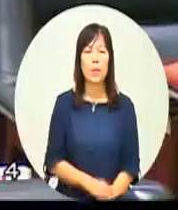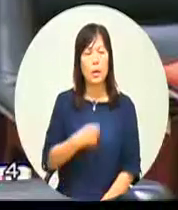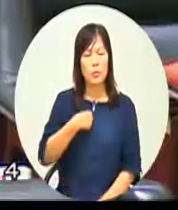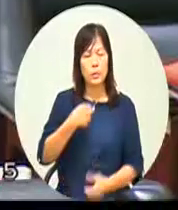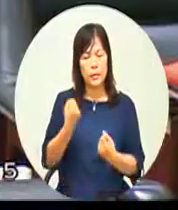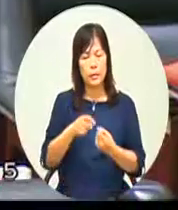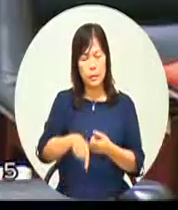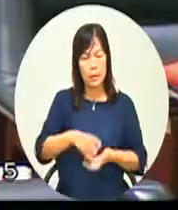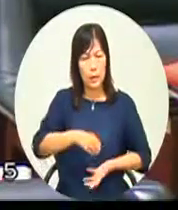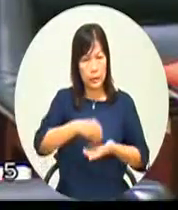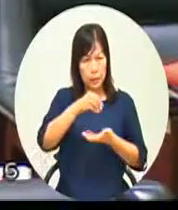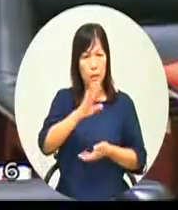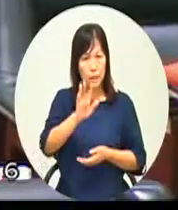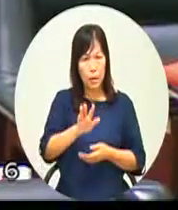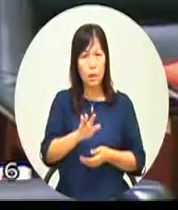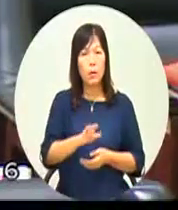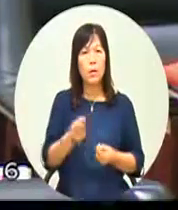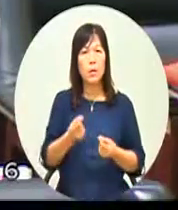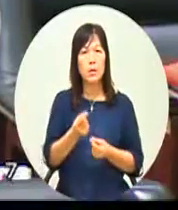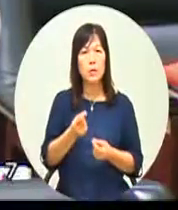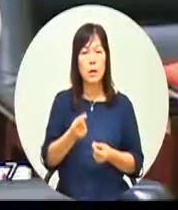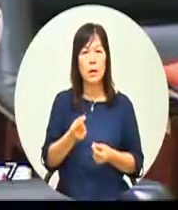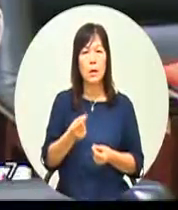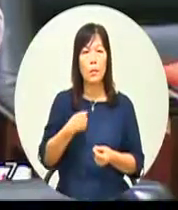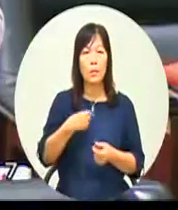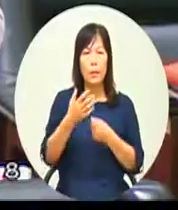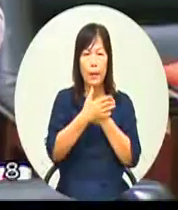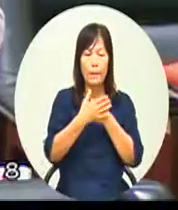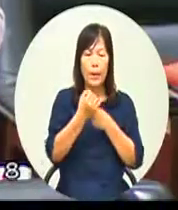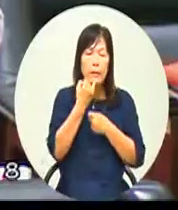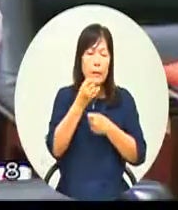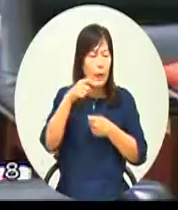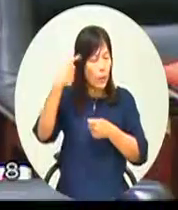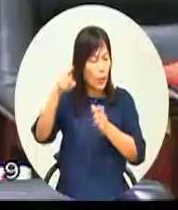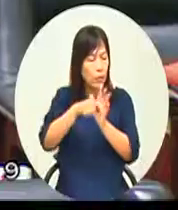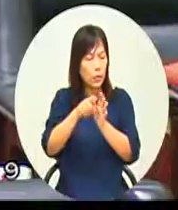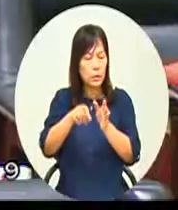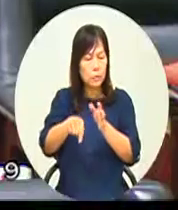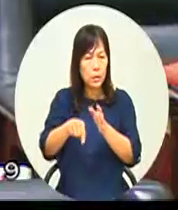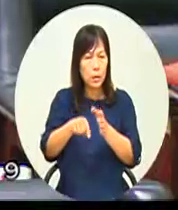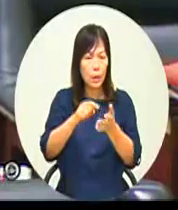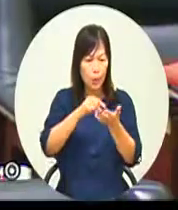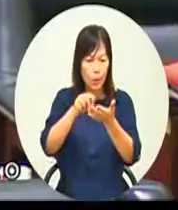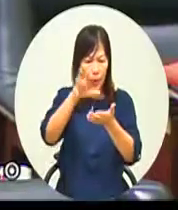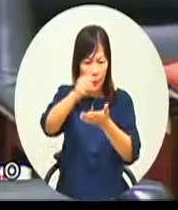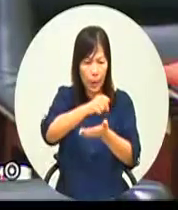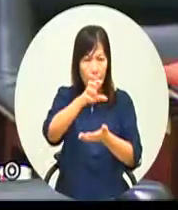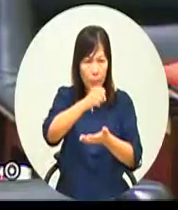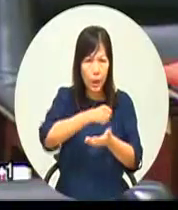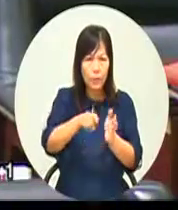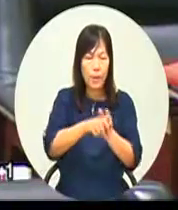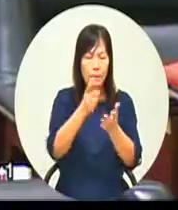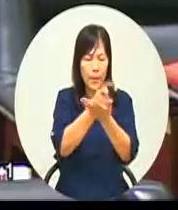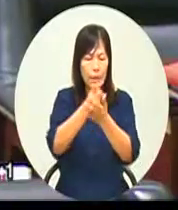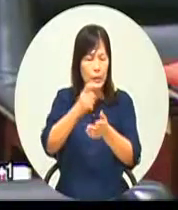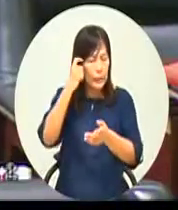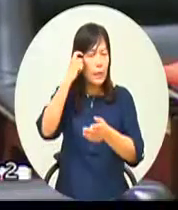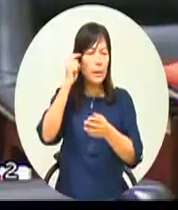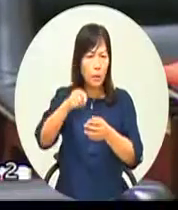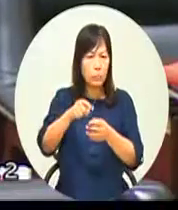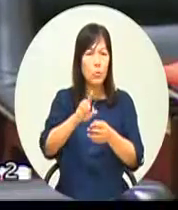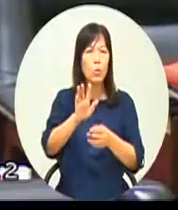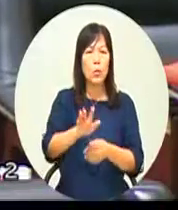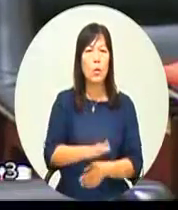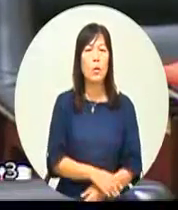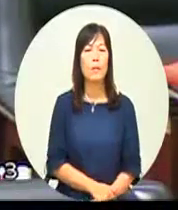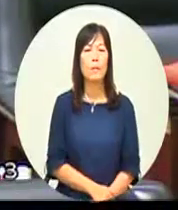来讲哦，像我们的哦宝可梦的商机，你看民间商家都嗅到这个商机